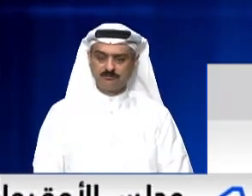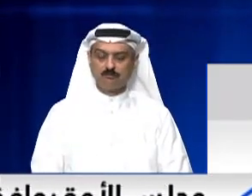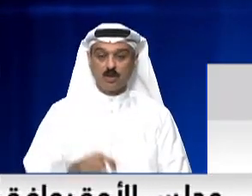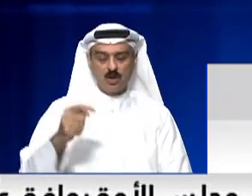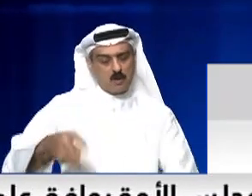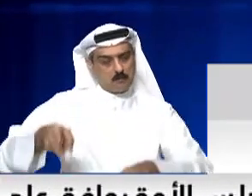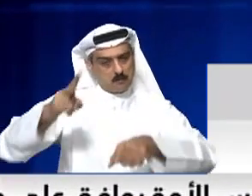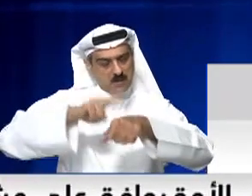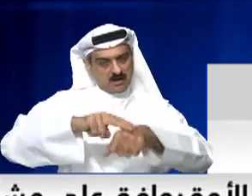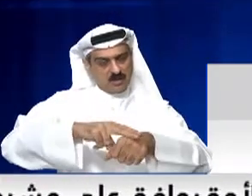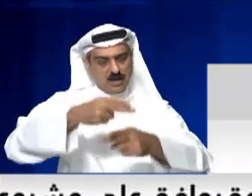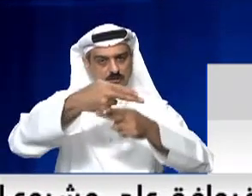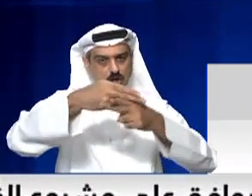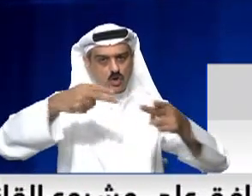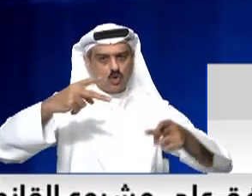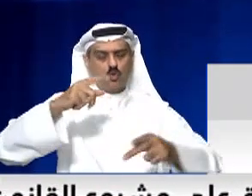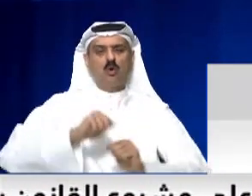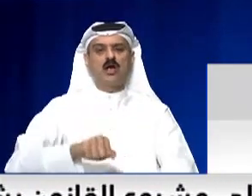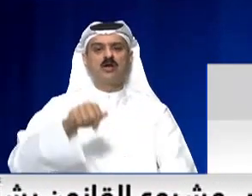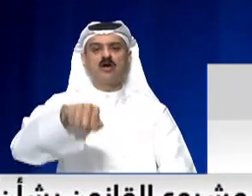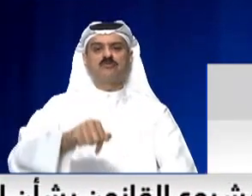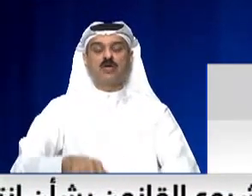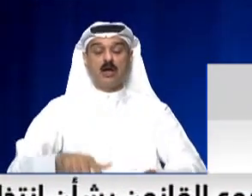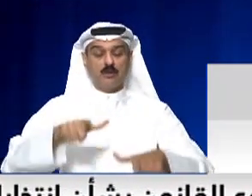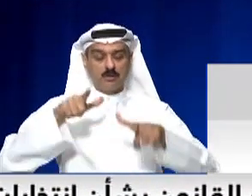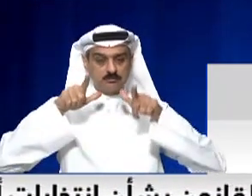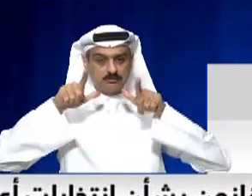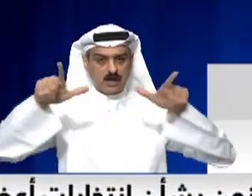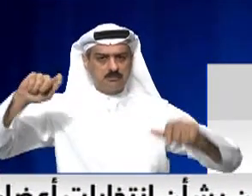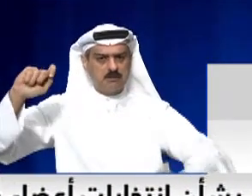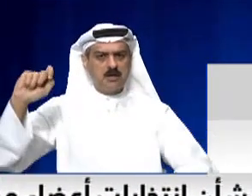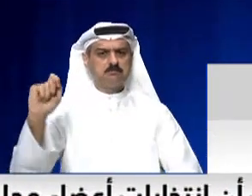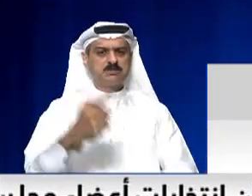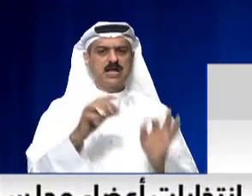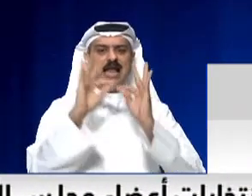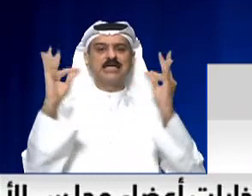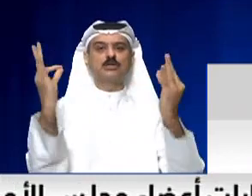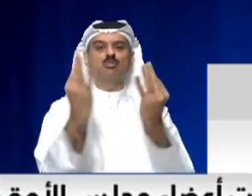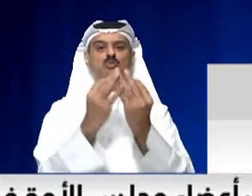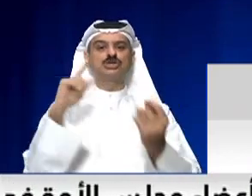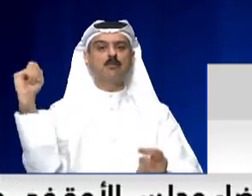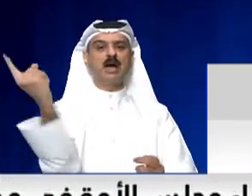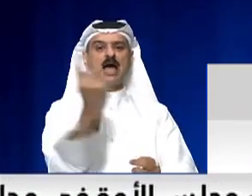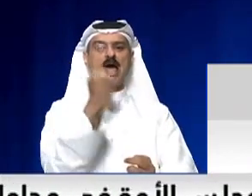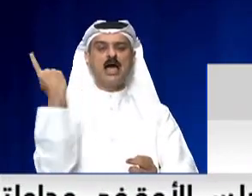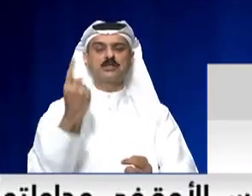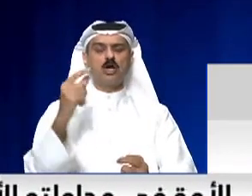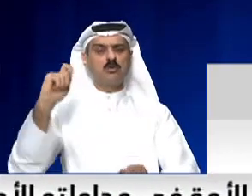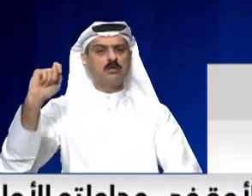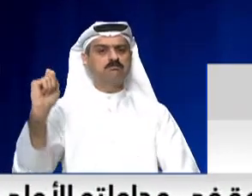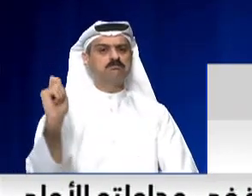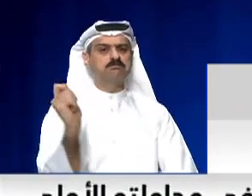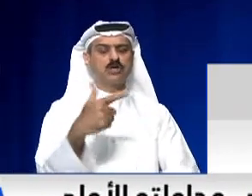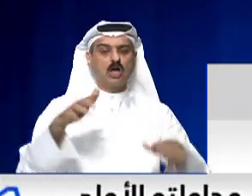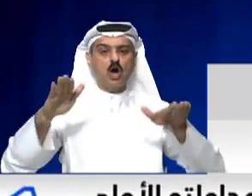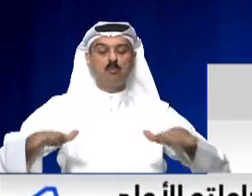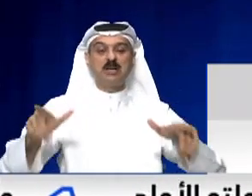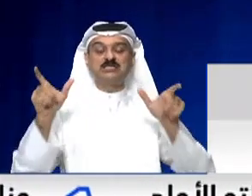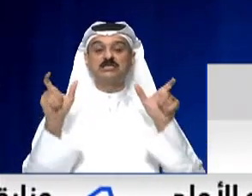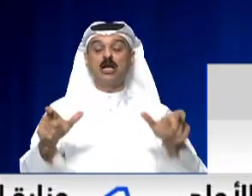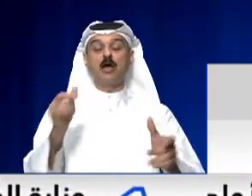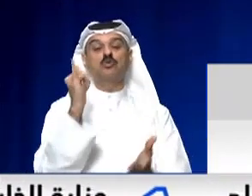دوله الكويت الراسخه الداعيه الى سرعه تدخل المجتمع الدولي باسره ومجلس الامن لتحمل